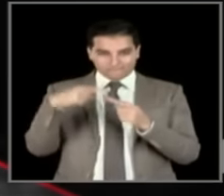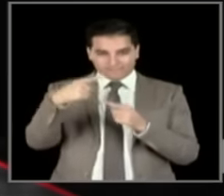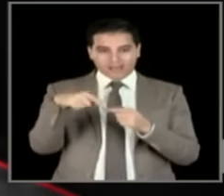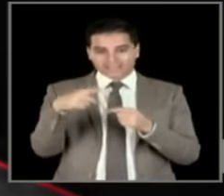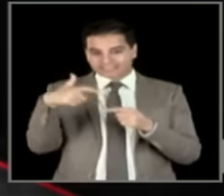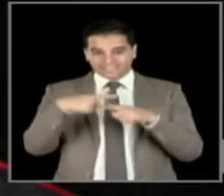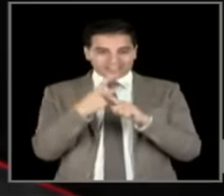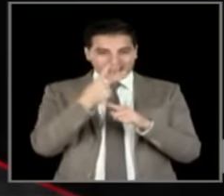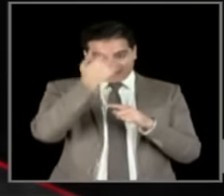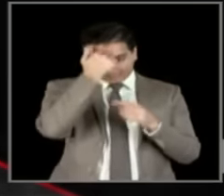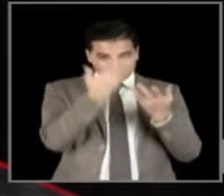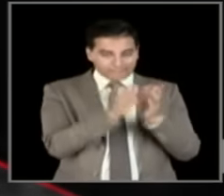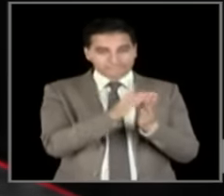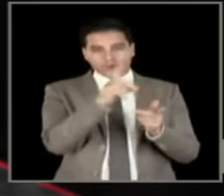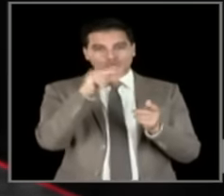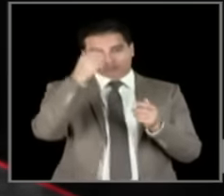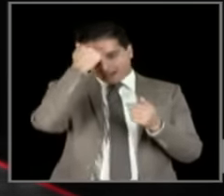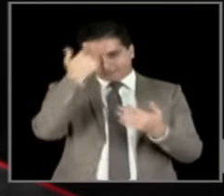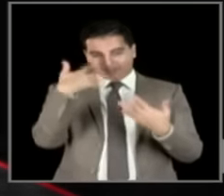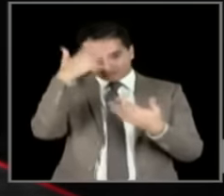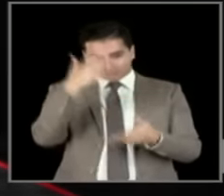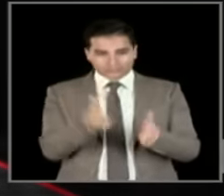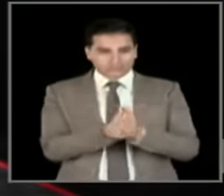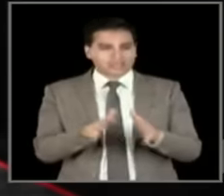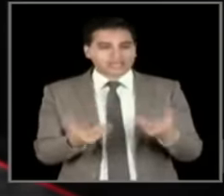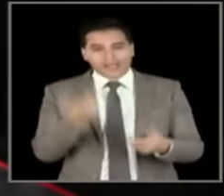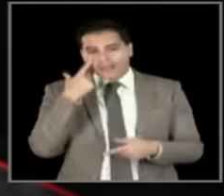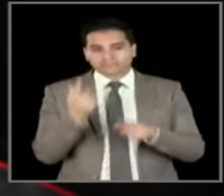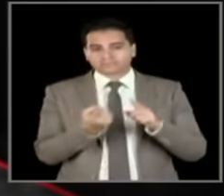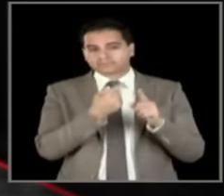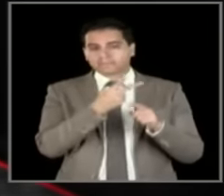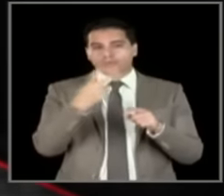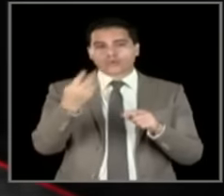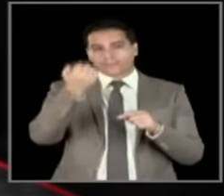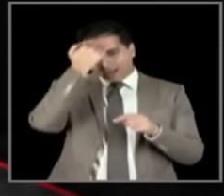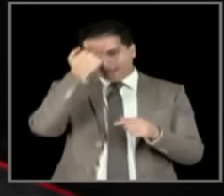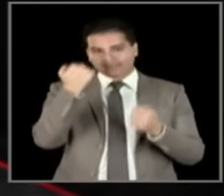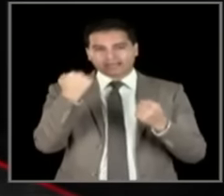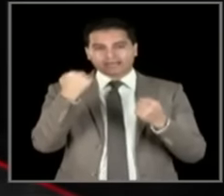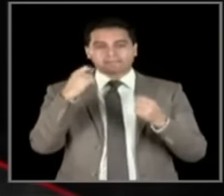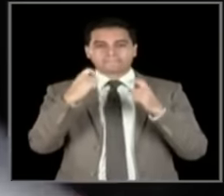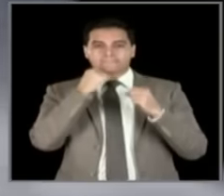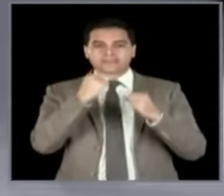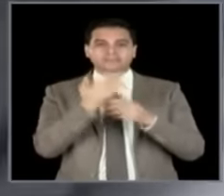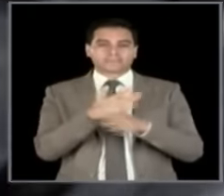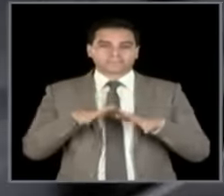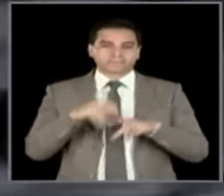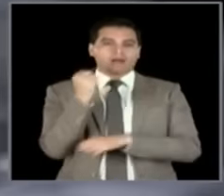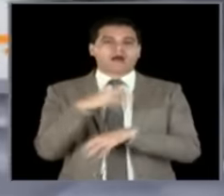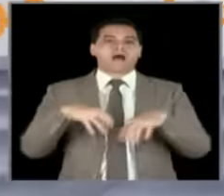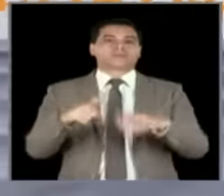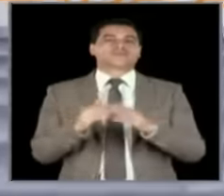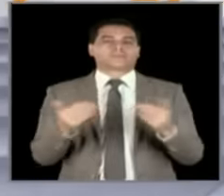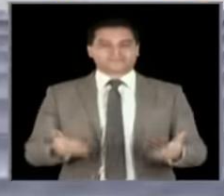بما يساوي 120,000 جنيه، ويبقى الرصيد لحد دلوقتي 240,000 جنيه في خزنة البنك